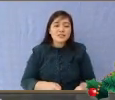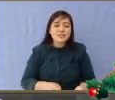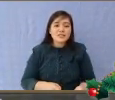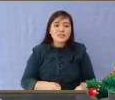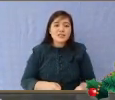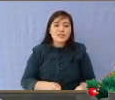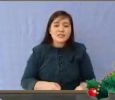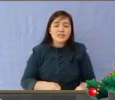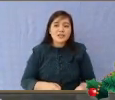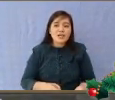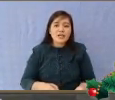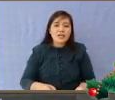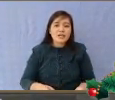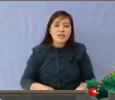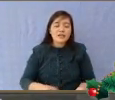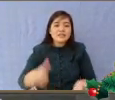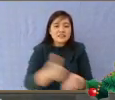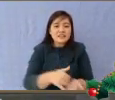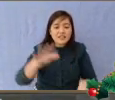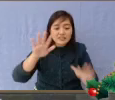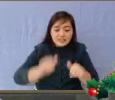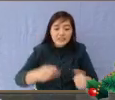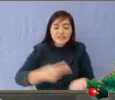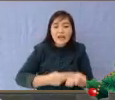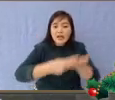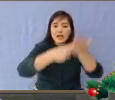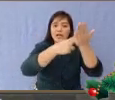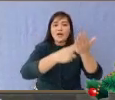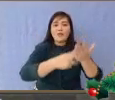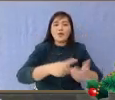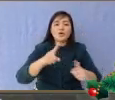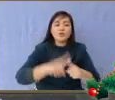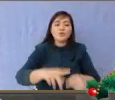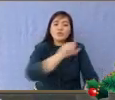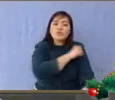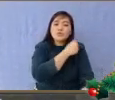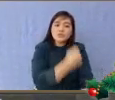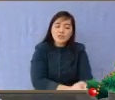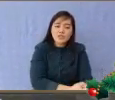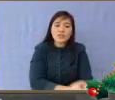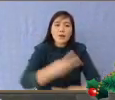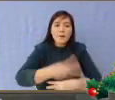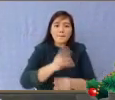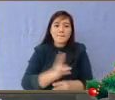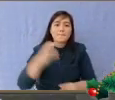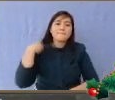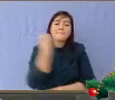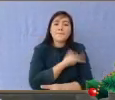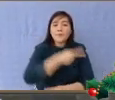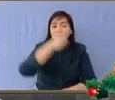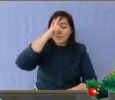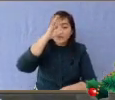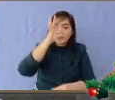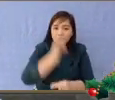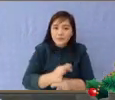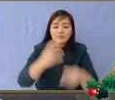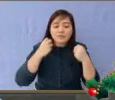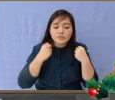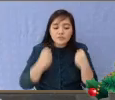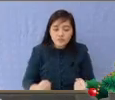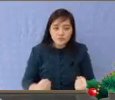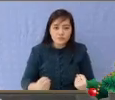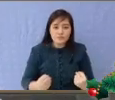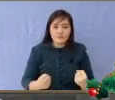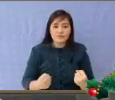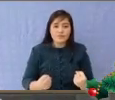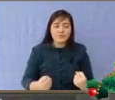inyo is enough para po manampalataya tayo ng totoo sa Diyos. Huwag tayo matakot. May Diyos tayo